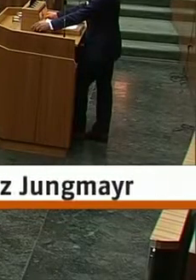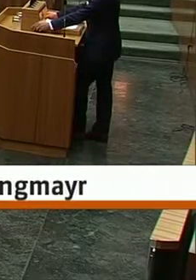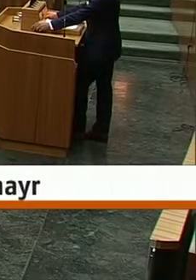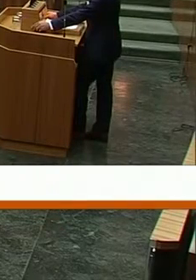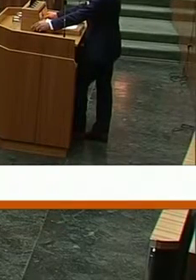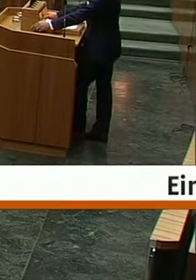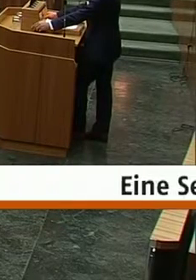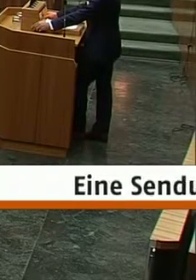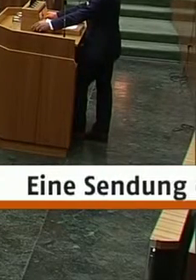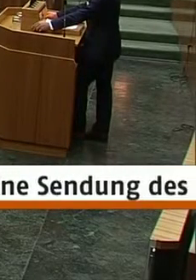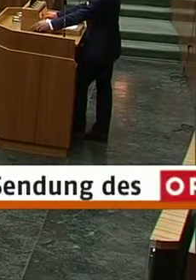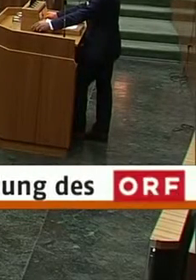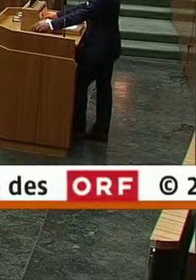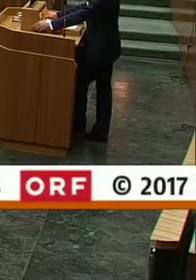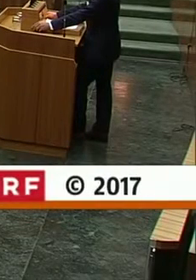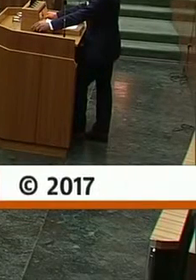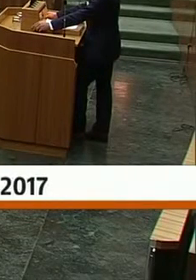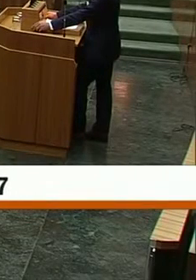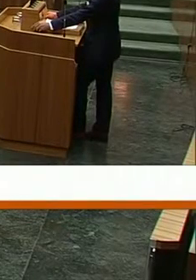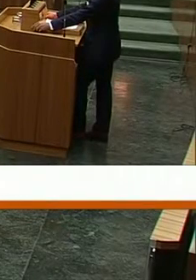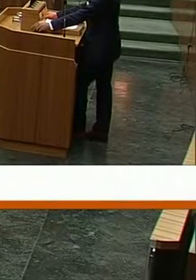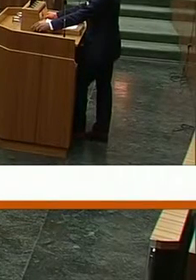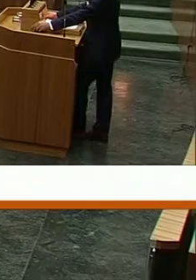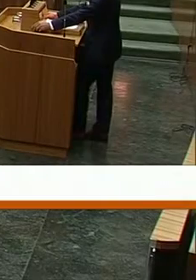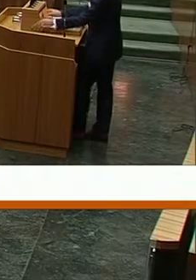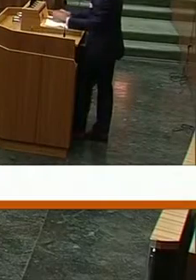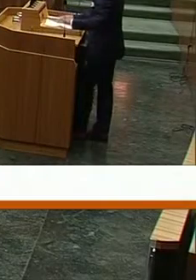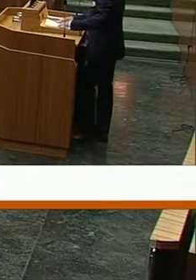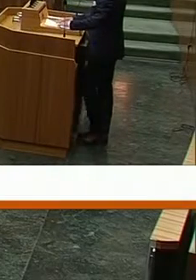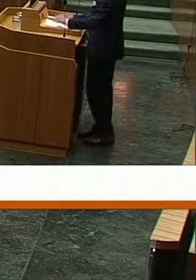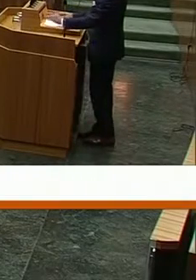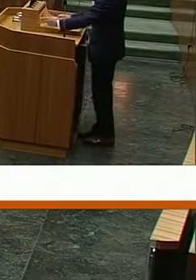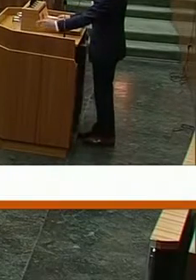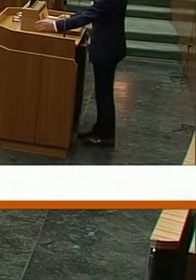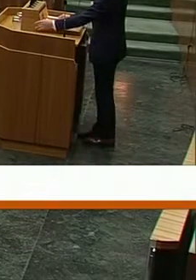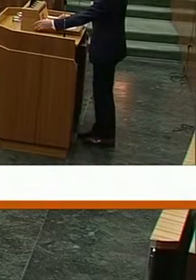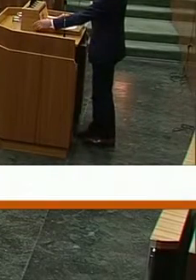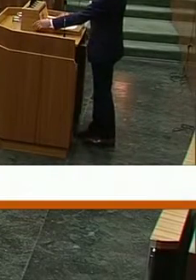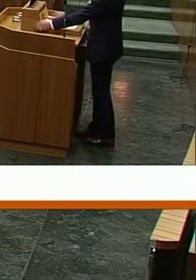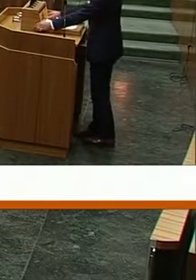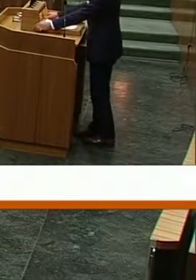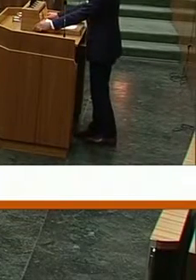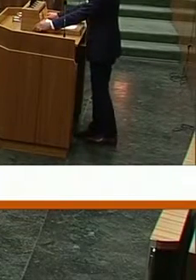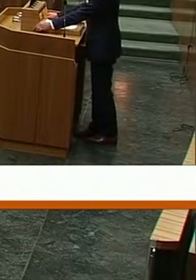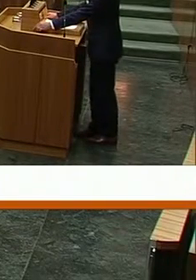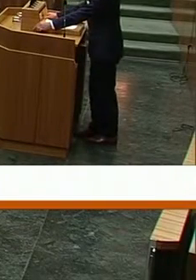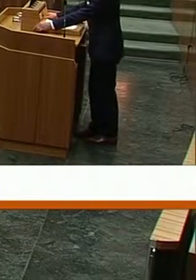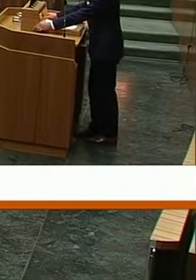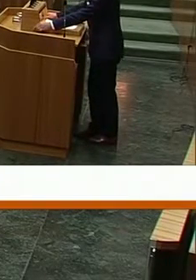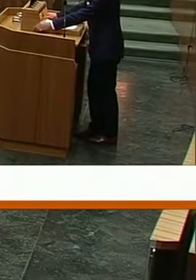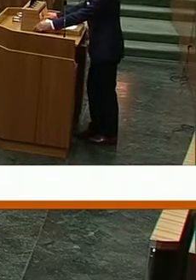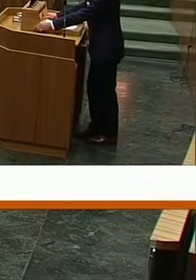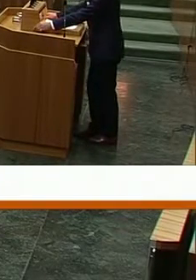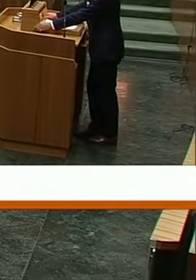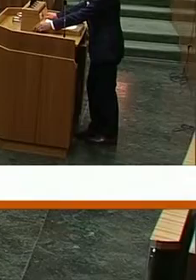dass die Union auch vor allem ihre wichtigsten Aufgaben erfüllt, und dazu zählt vor allem die Sicherung der